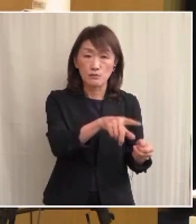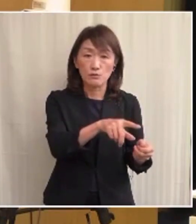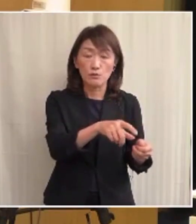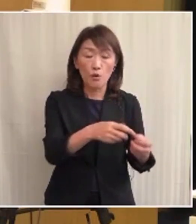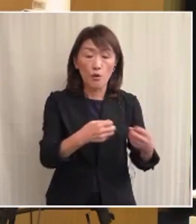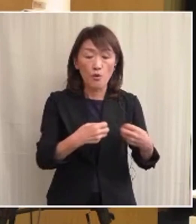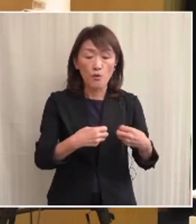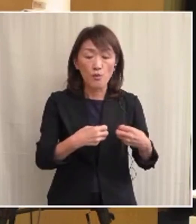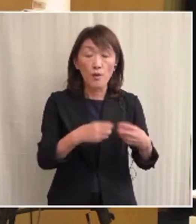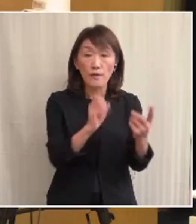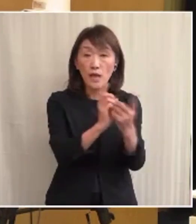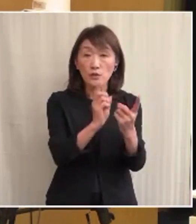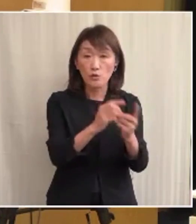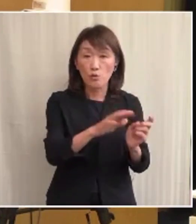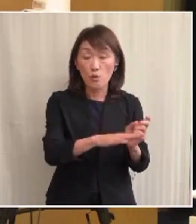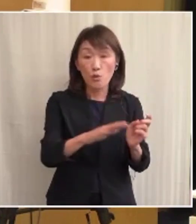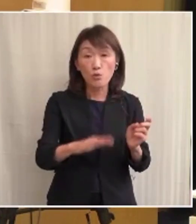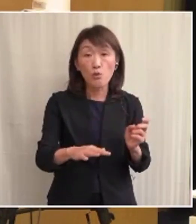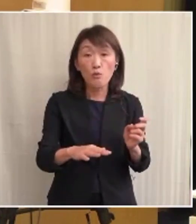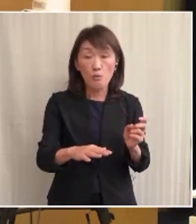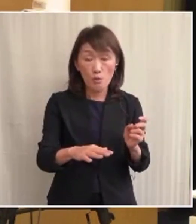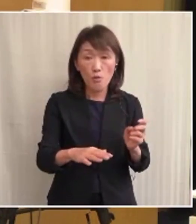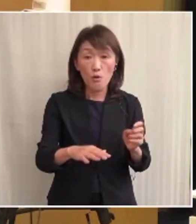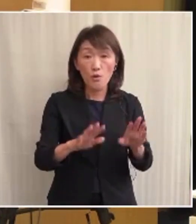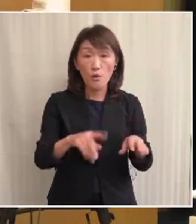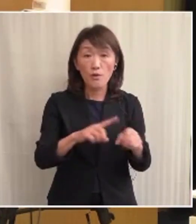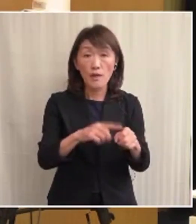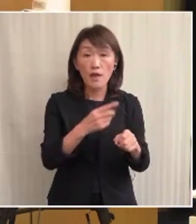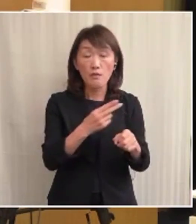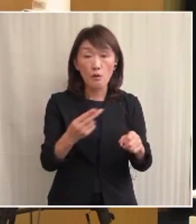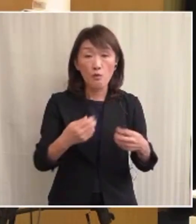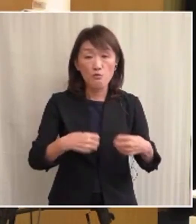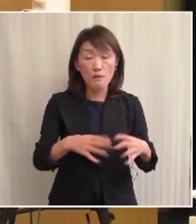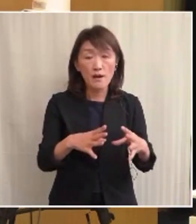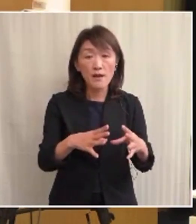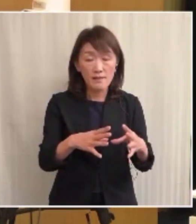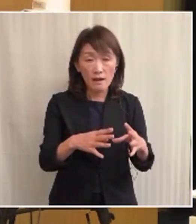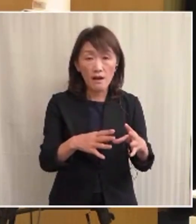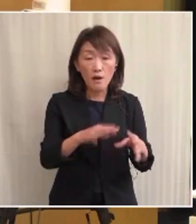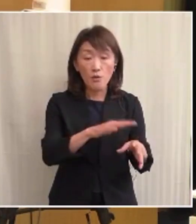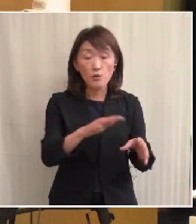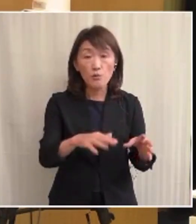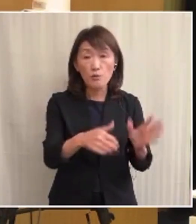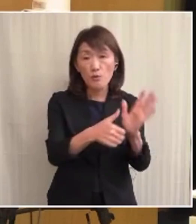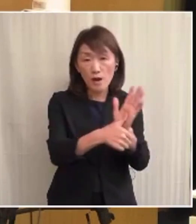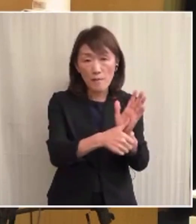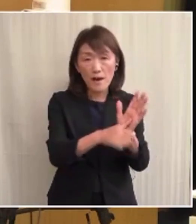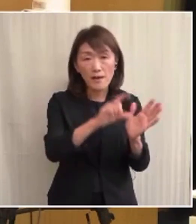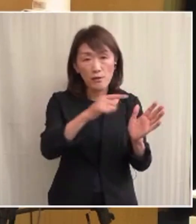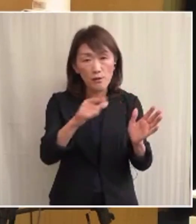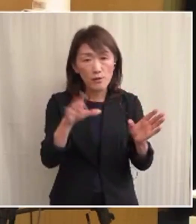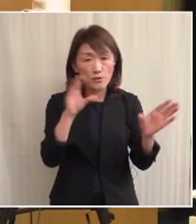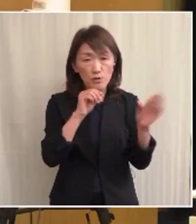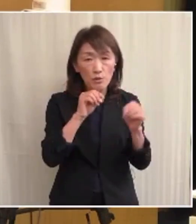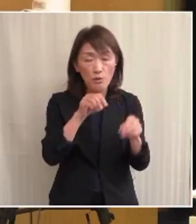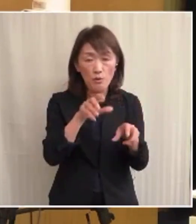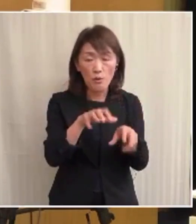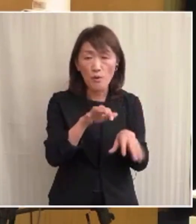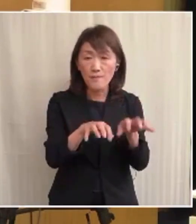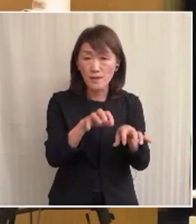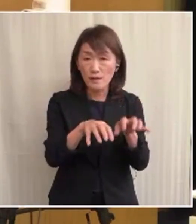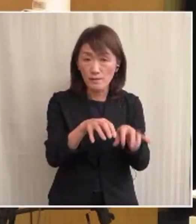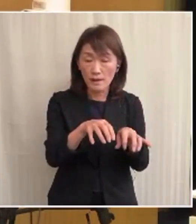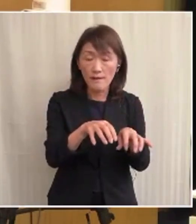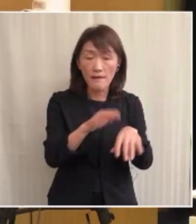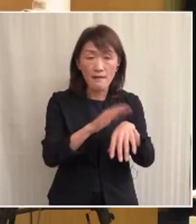生まれたお子さん、対象となっているお子さん、今年度生まれたお子さん のお名前とかのしかるべき、項目を入れていただければ、手